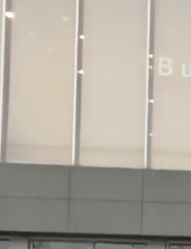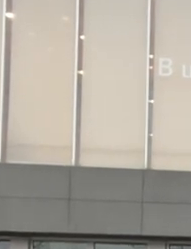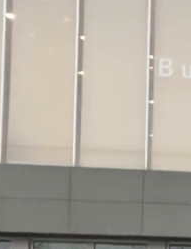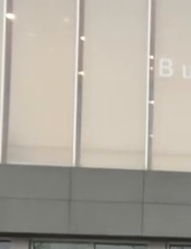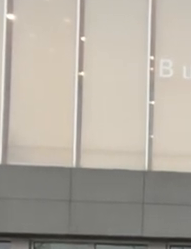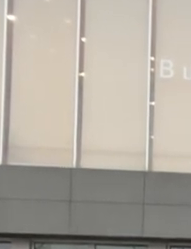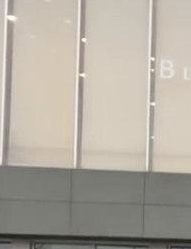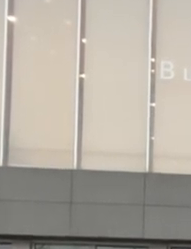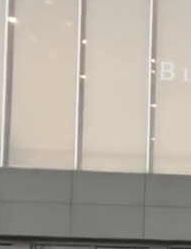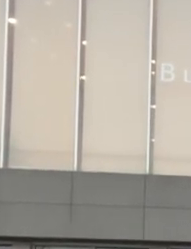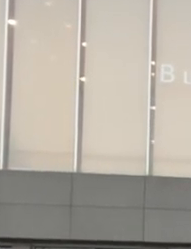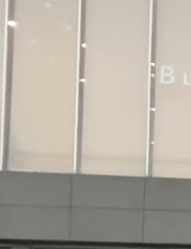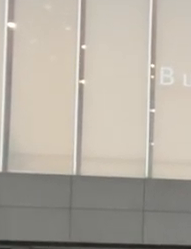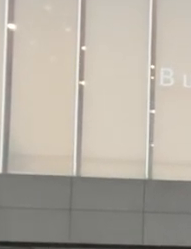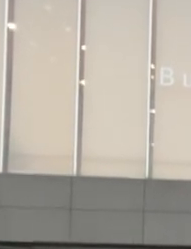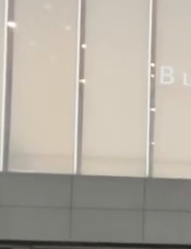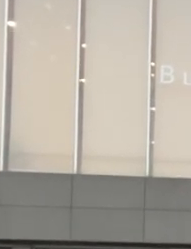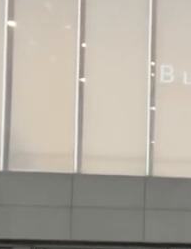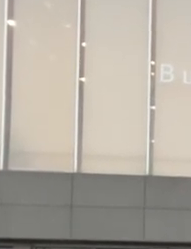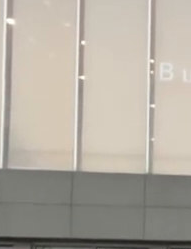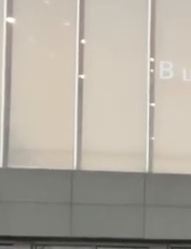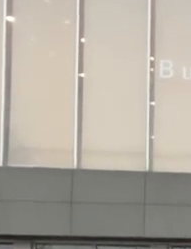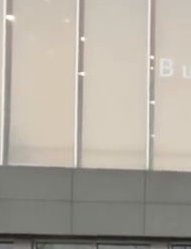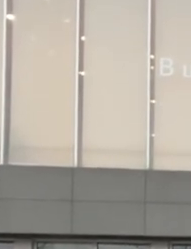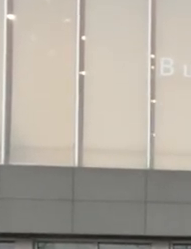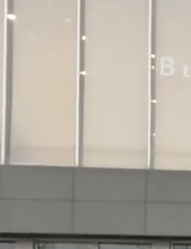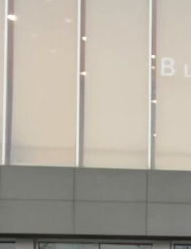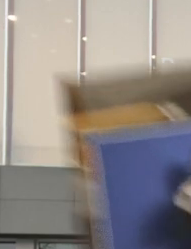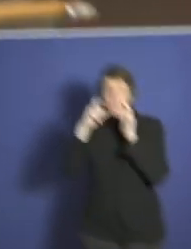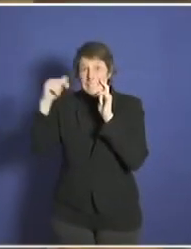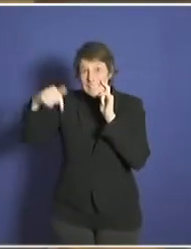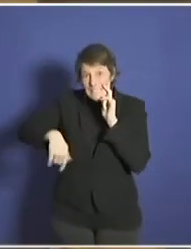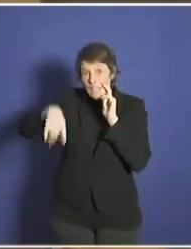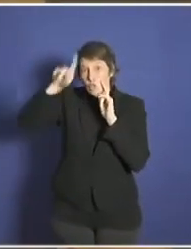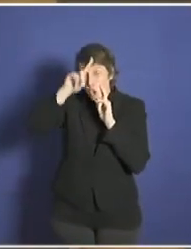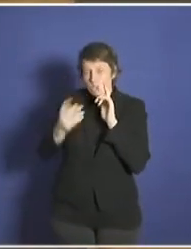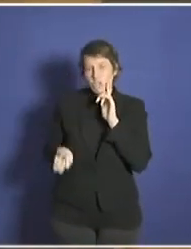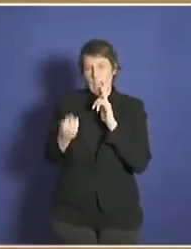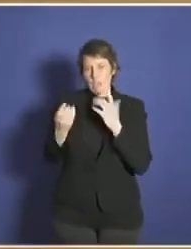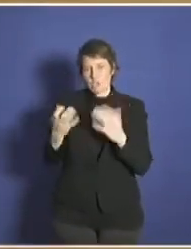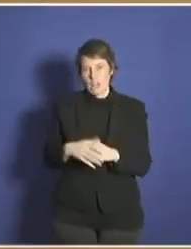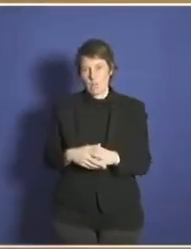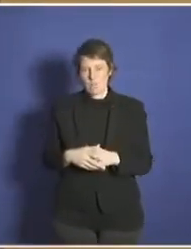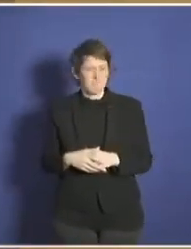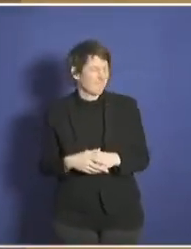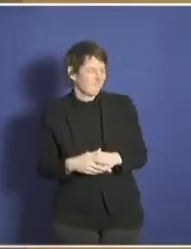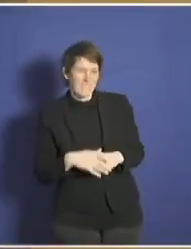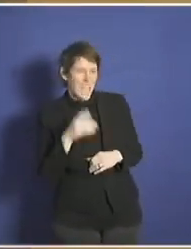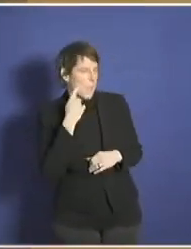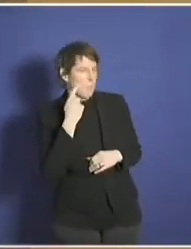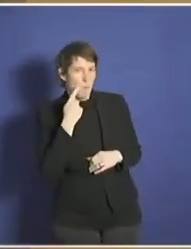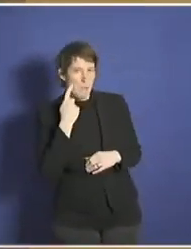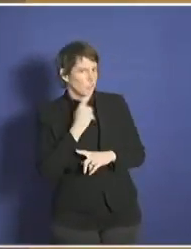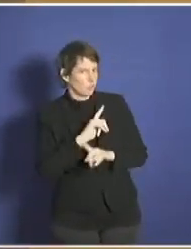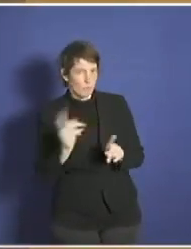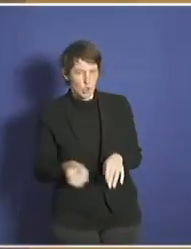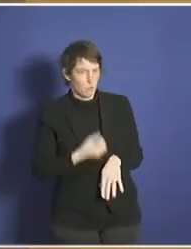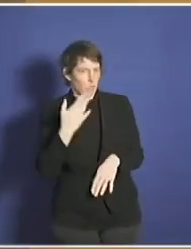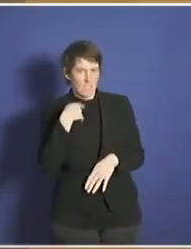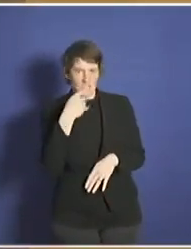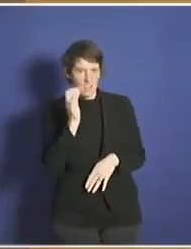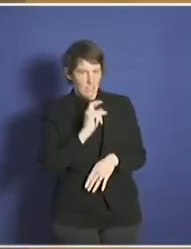zu wenig tue. Sie hatte auch noch keine Antwort. Kann ich Ihnen ad hoc nicht sagen, müsste ich Ihnen nachreichen.